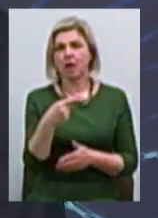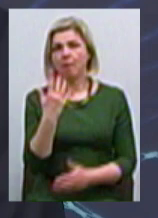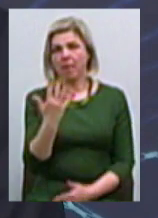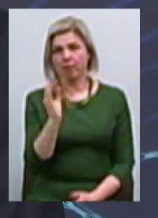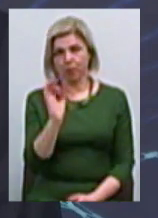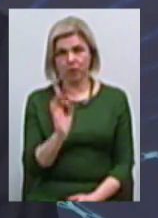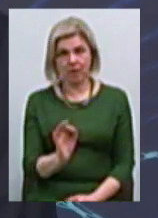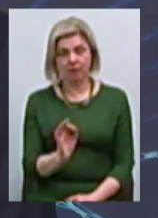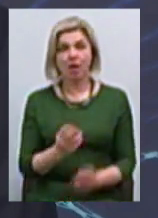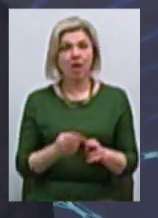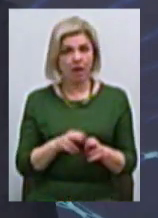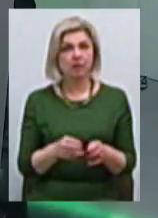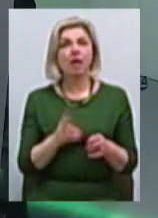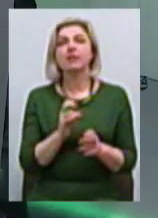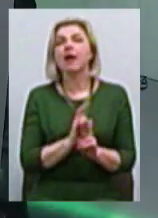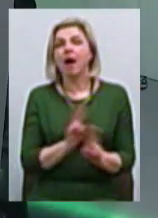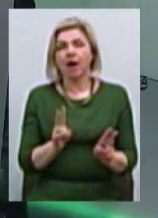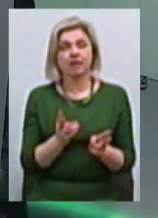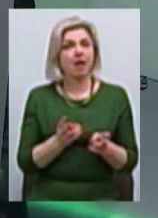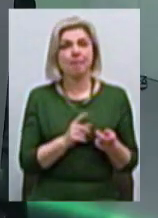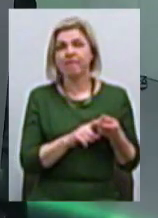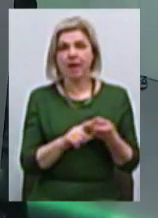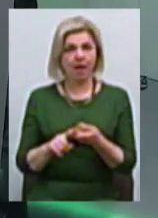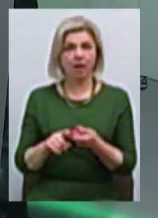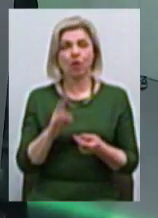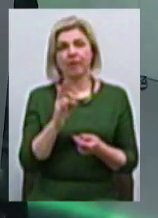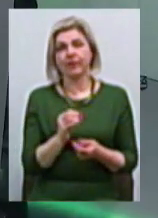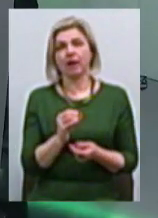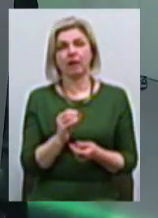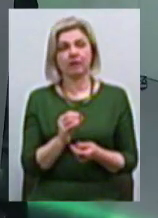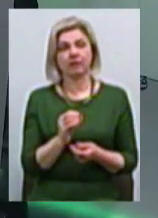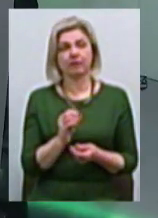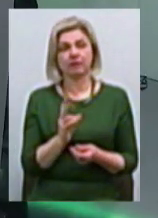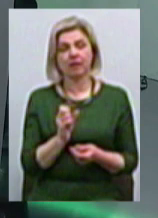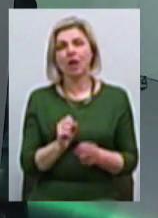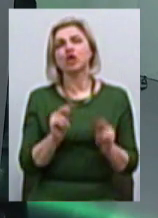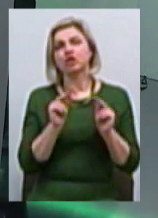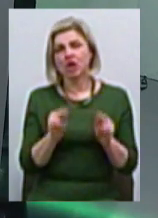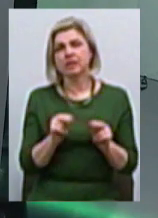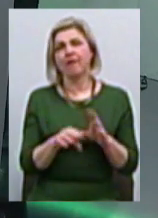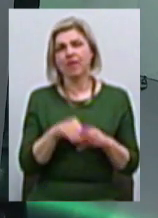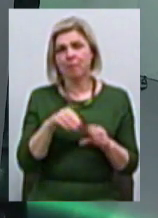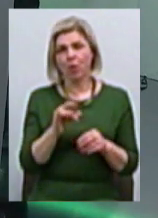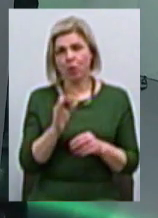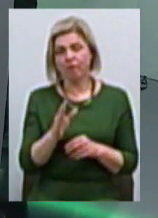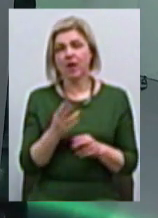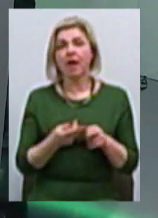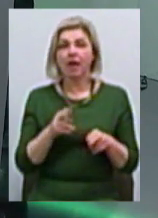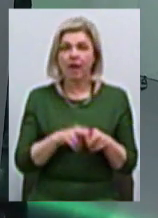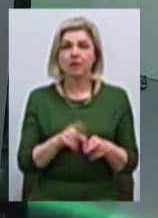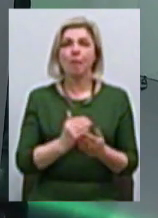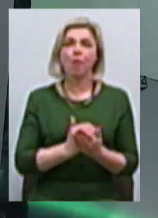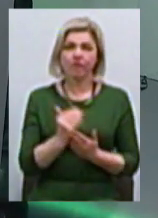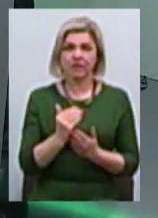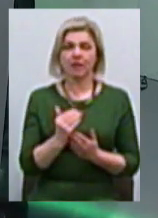Поэтому это позволило, это никак не повлияло на, скажем так, честность выборов и так далее, но это